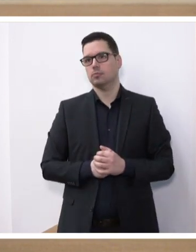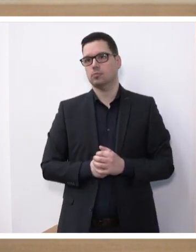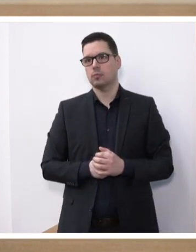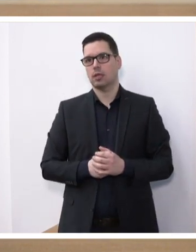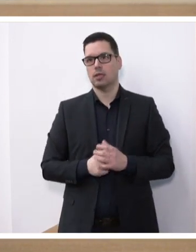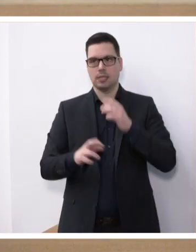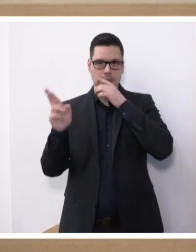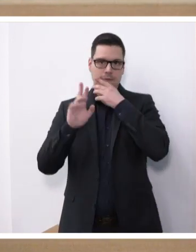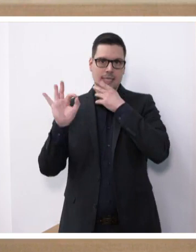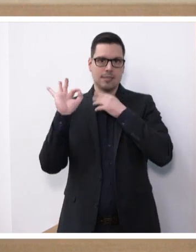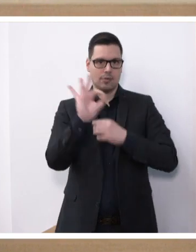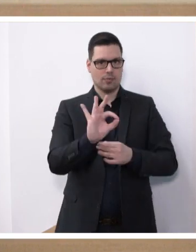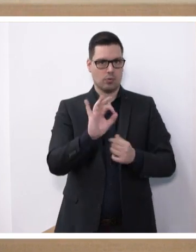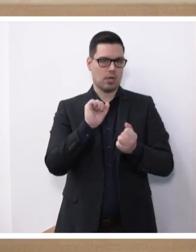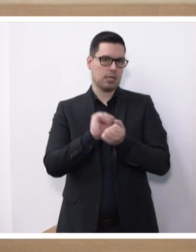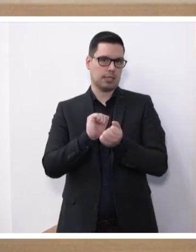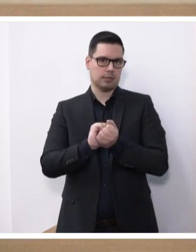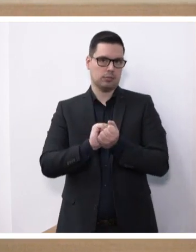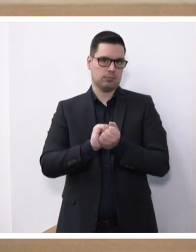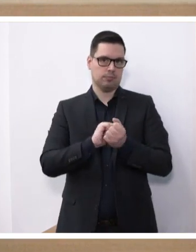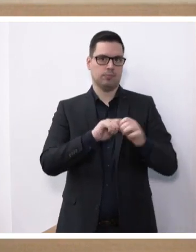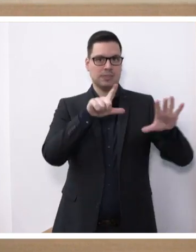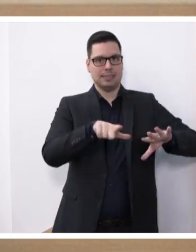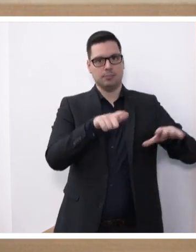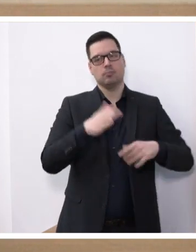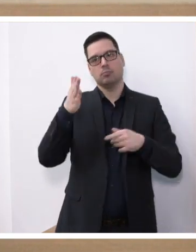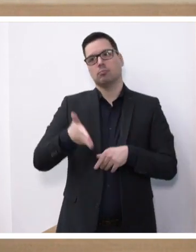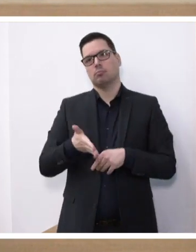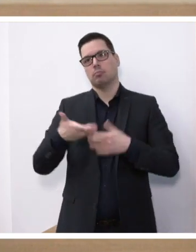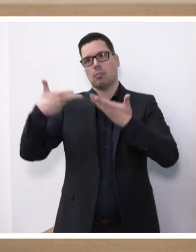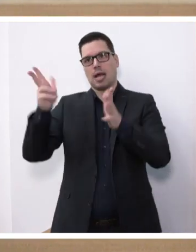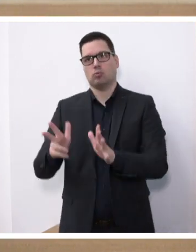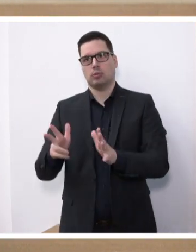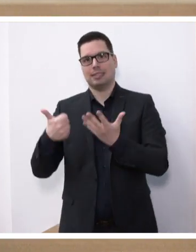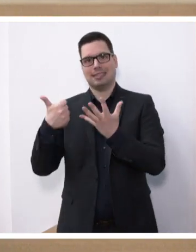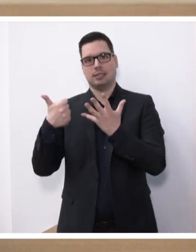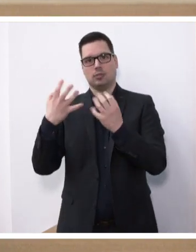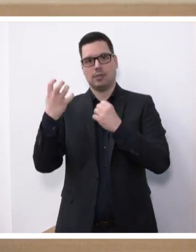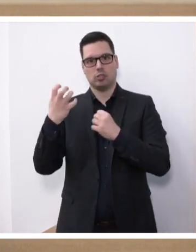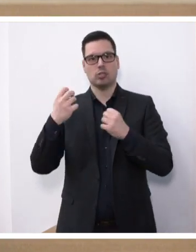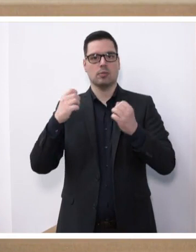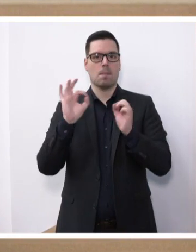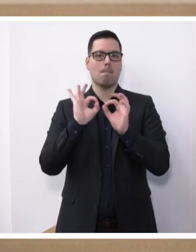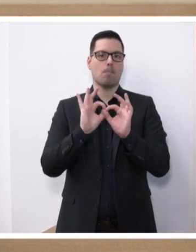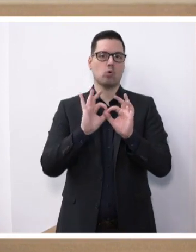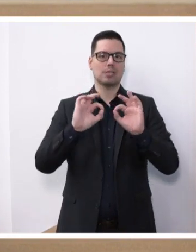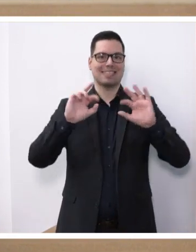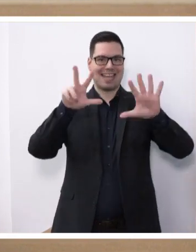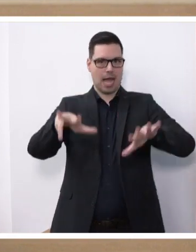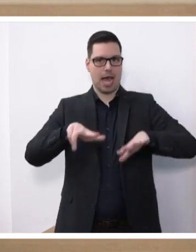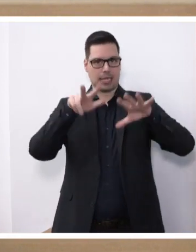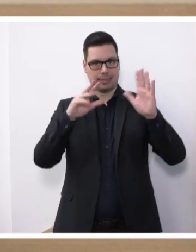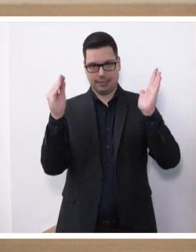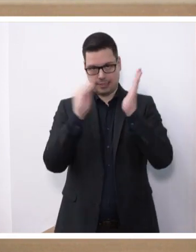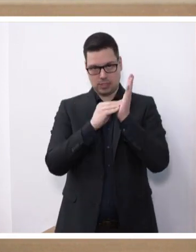dafür ist, dass der Antrag Drucksache 17-846 als Punkt 18 in die Tagesordnung aufgenommen